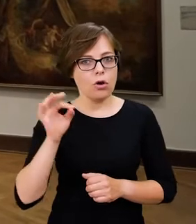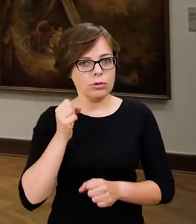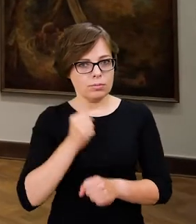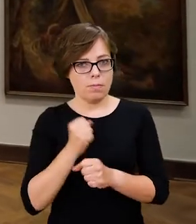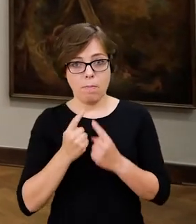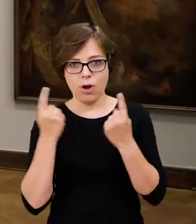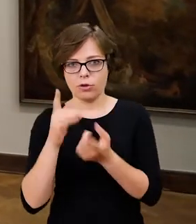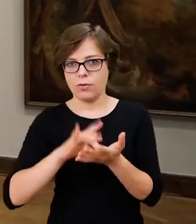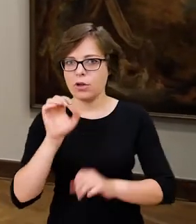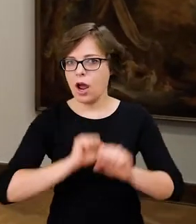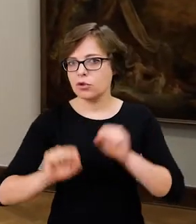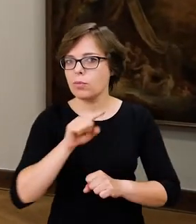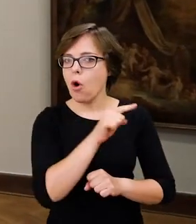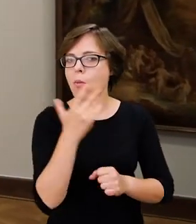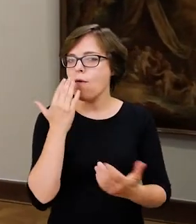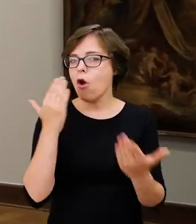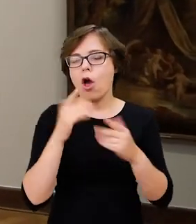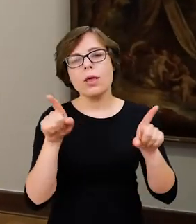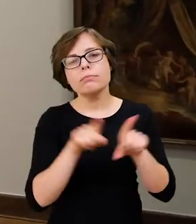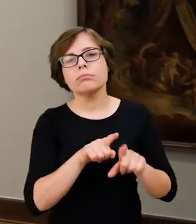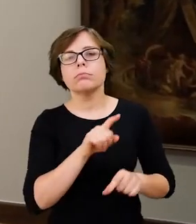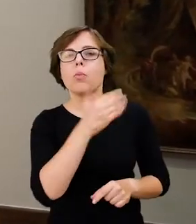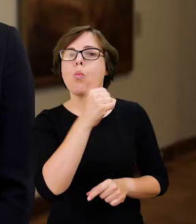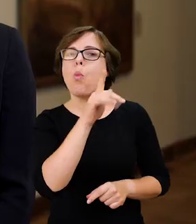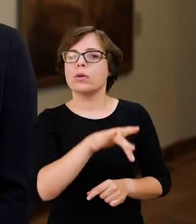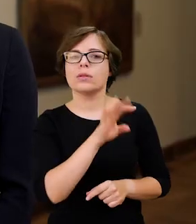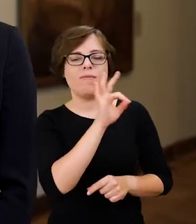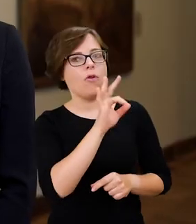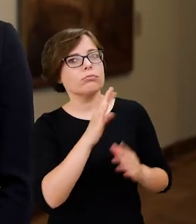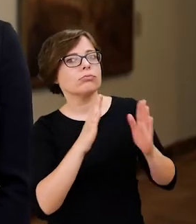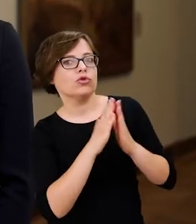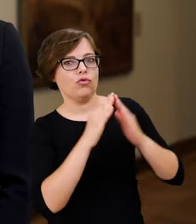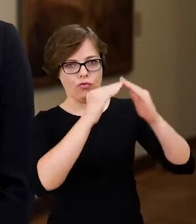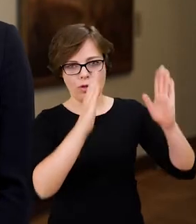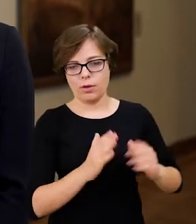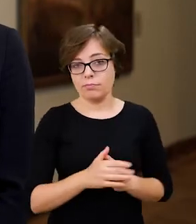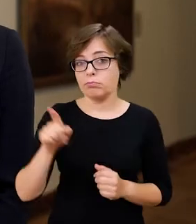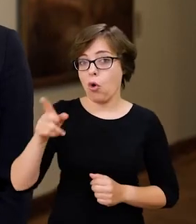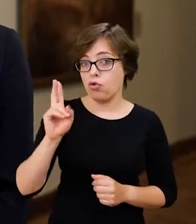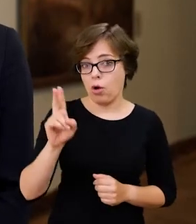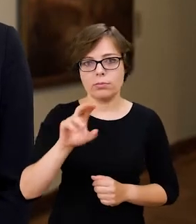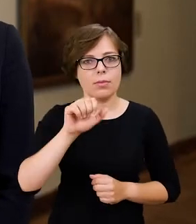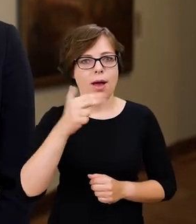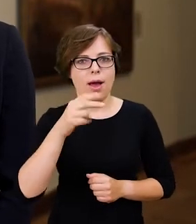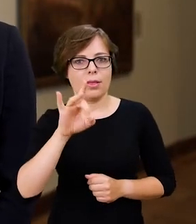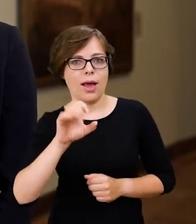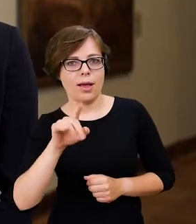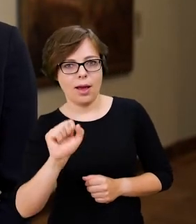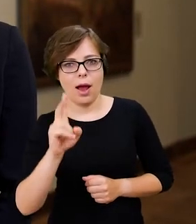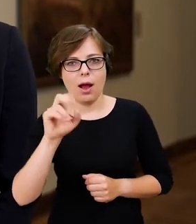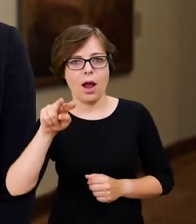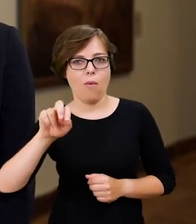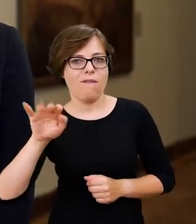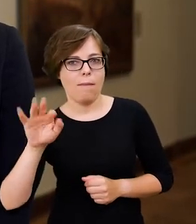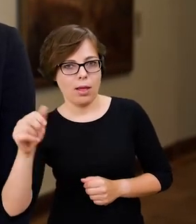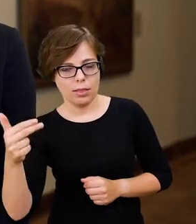studio porównywał do sanktuarium mus. Angelika Kaufmann, bo o niej mowa, to jedna